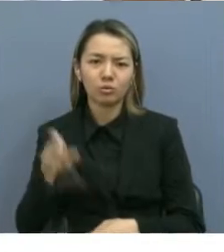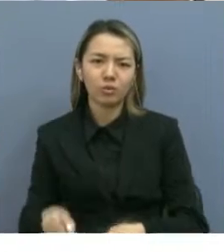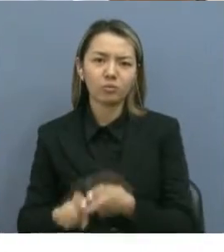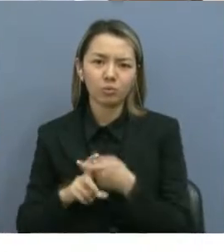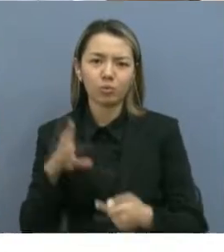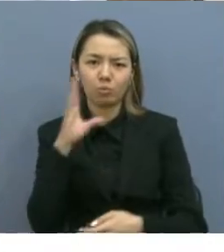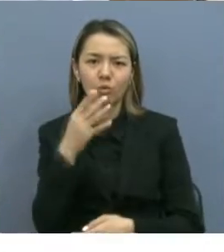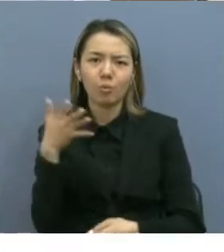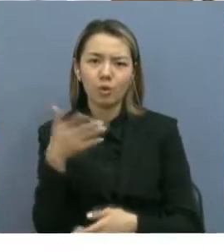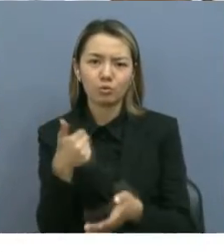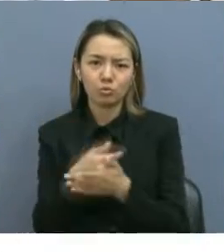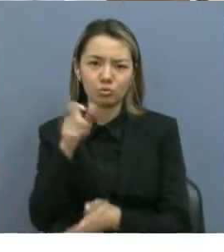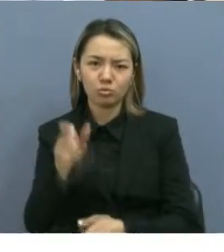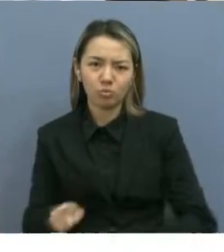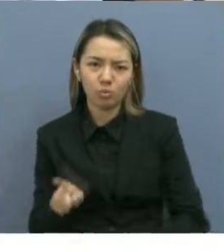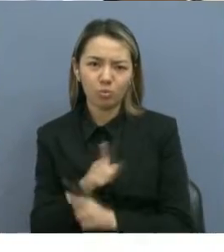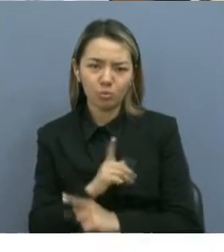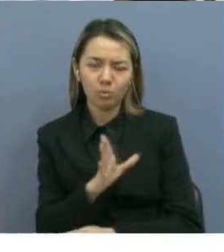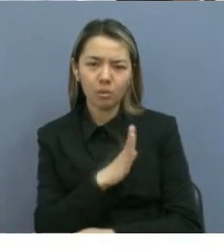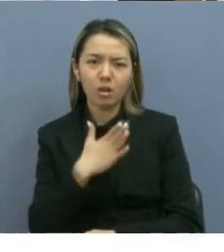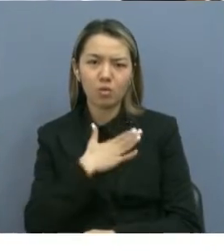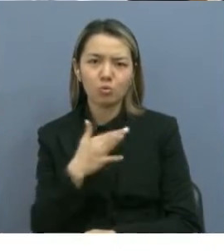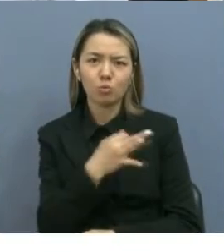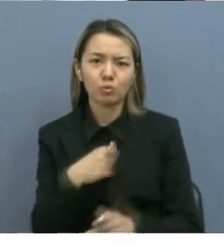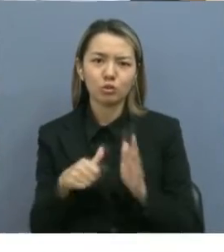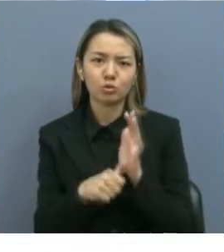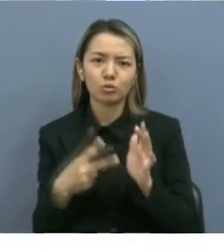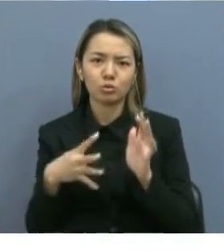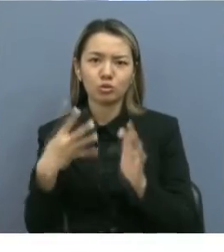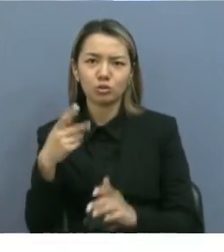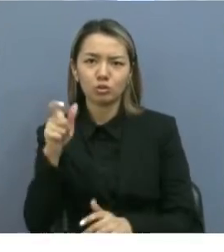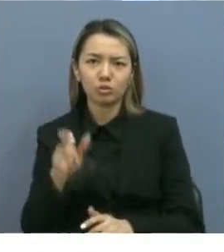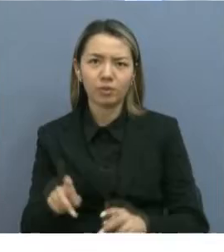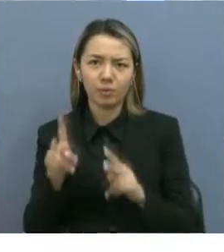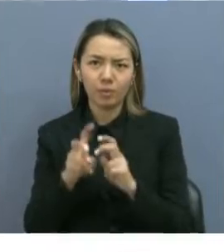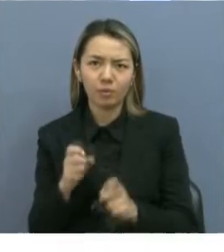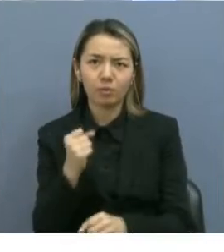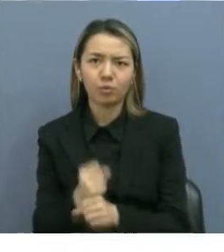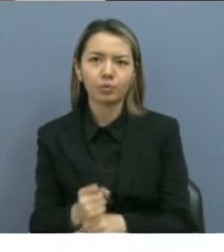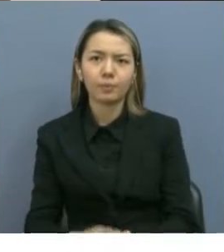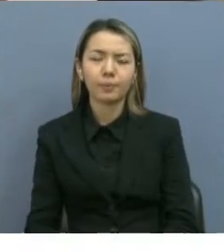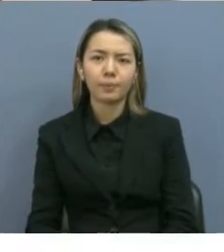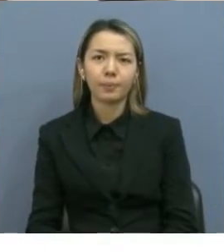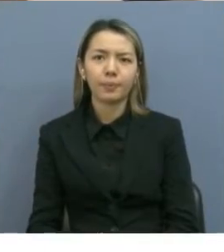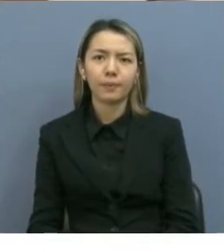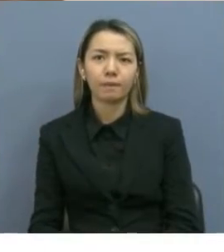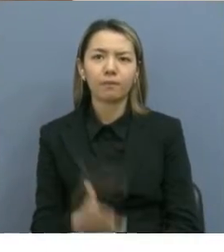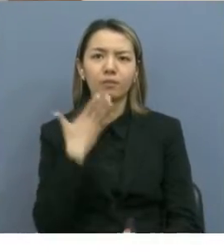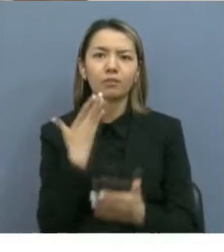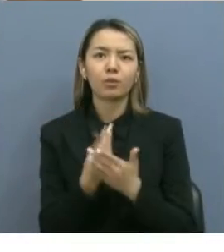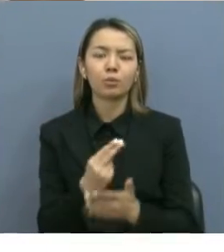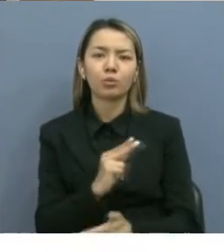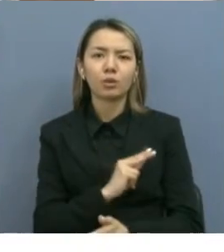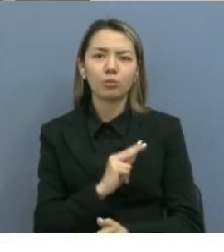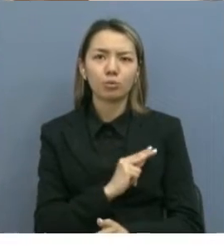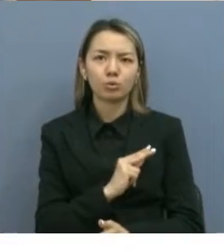жұқтырды. 5 мыңнан астам адам қайтыс болды. Ал біздің аймақта 640 адам бақылауда. Өзіңіздің жұмыс кестеңіздің тығыздығына